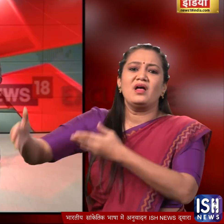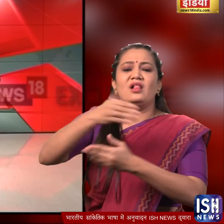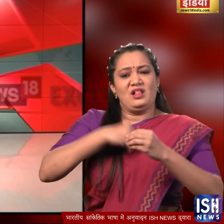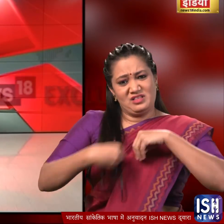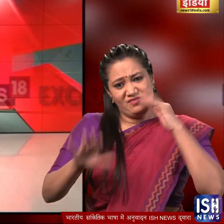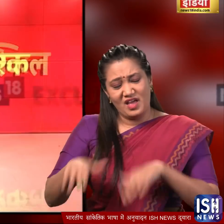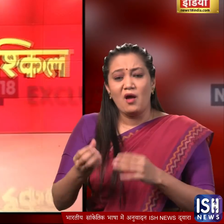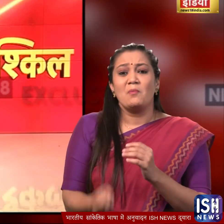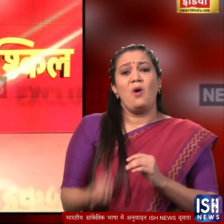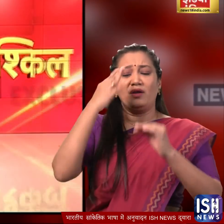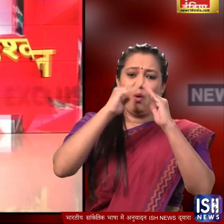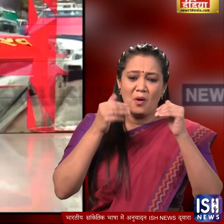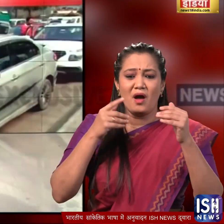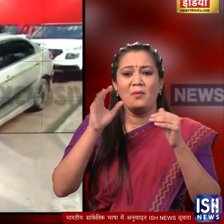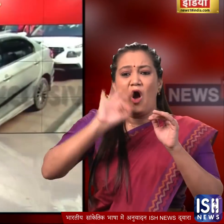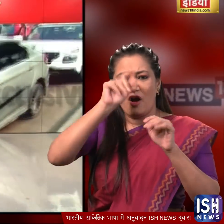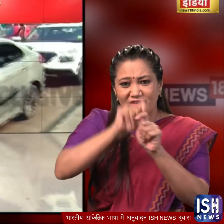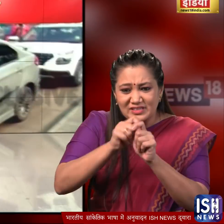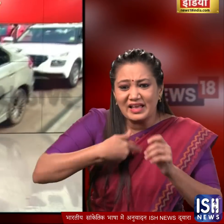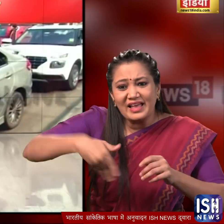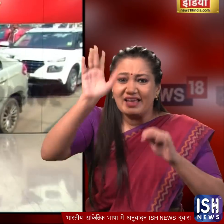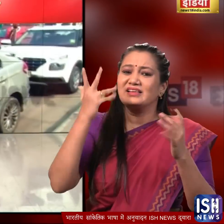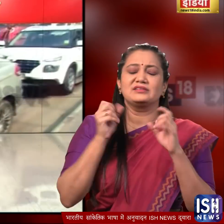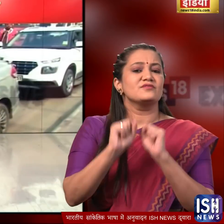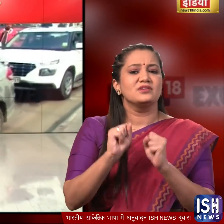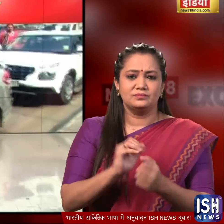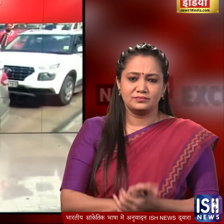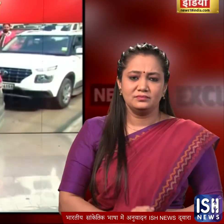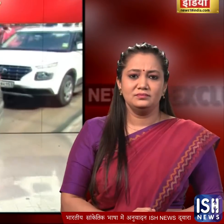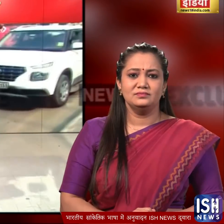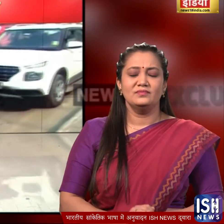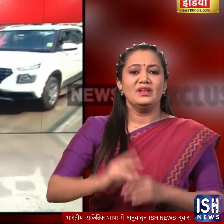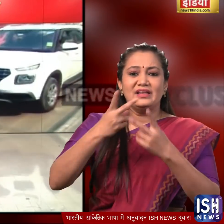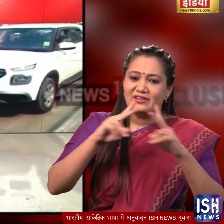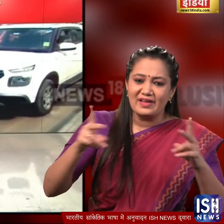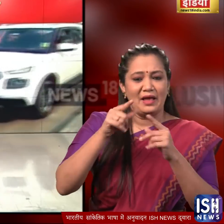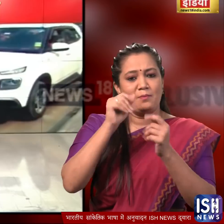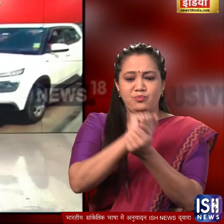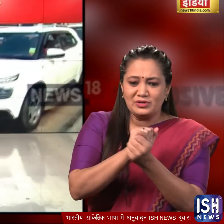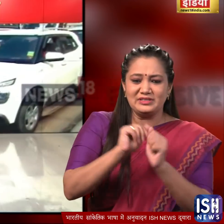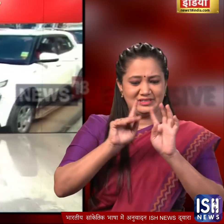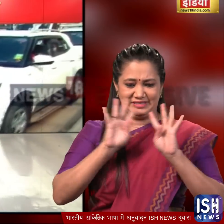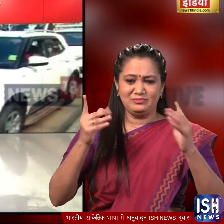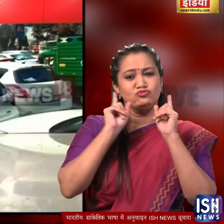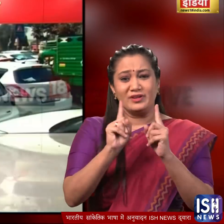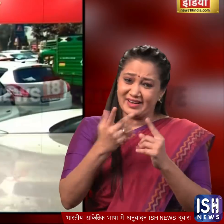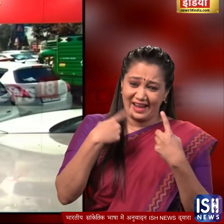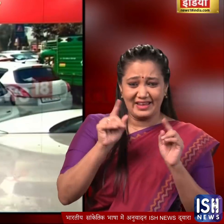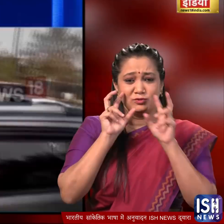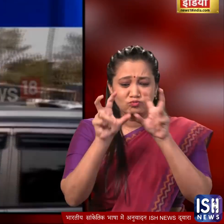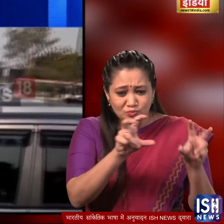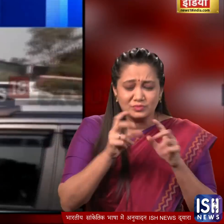के लिए सुबह के वक्त घरों से निकले और कई घंटे जाम में फंसे रहे। उपद्रवियों को दिल्ली में घुसने से रोकने के लिए पुलिस ने सीमाओं पर सख्ती